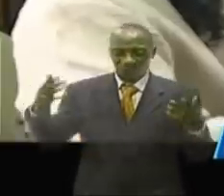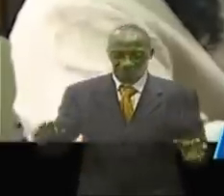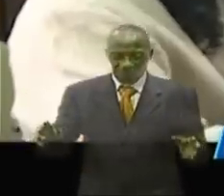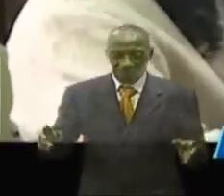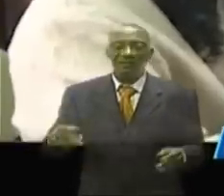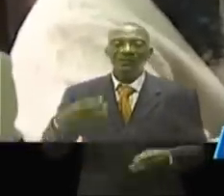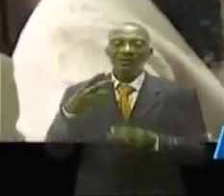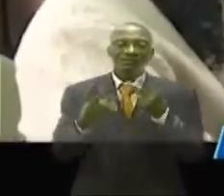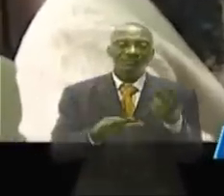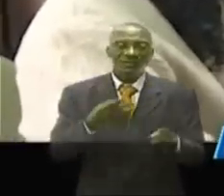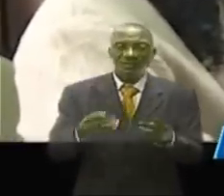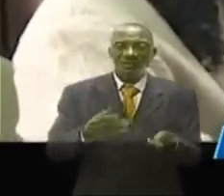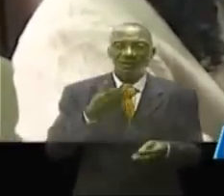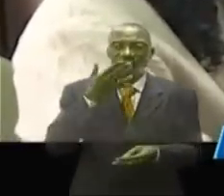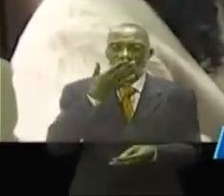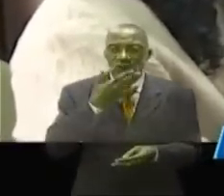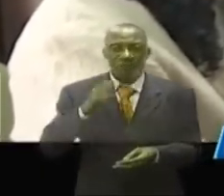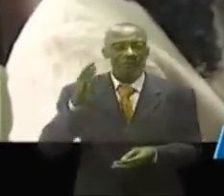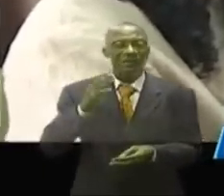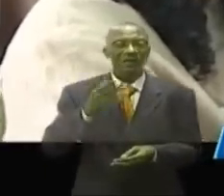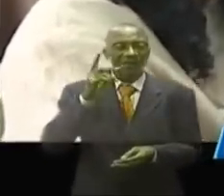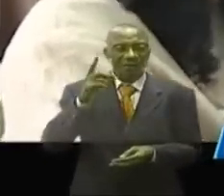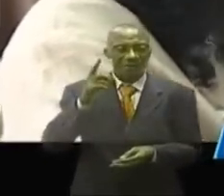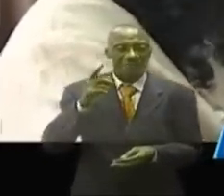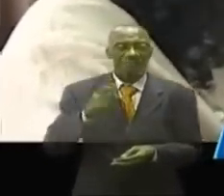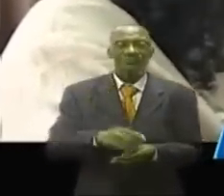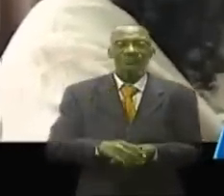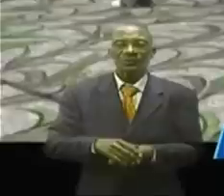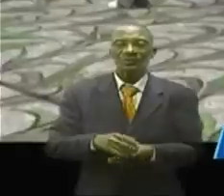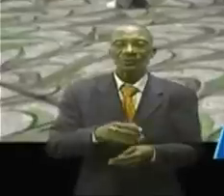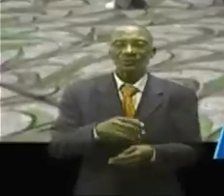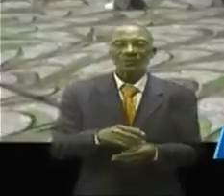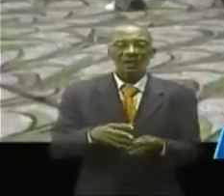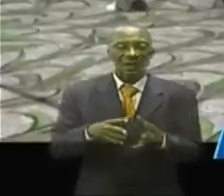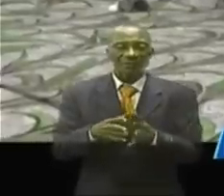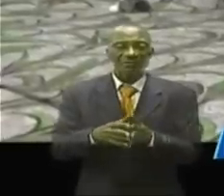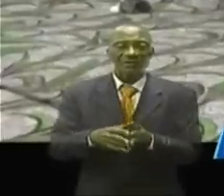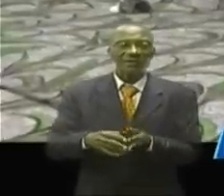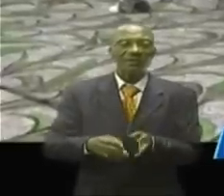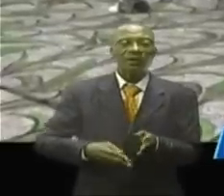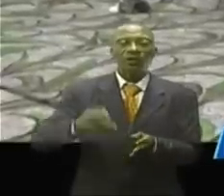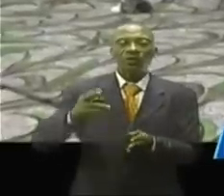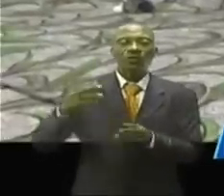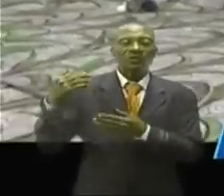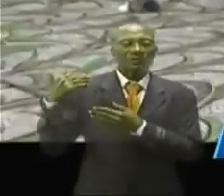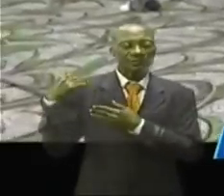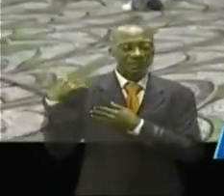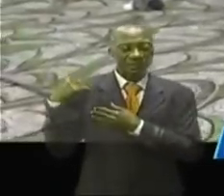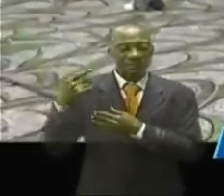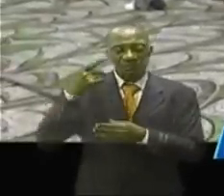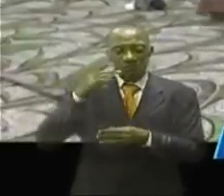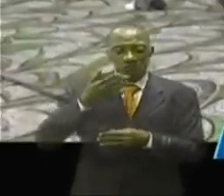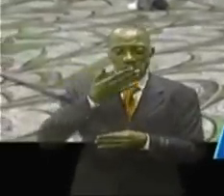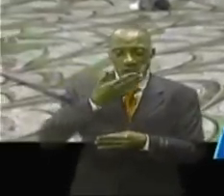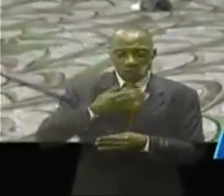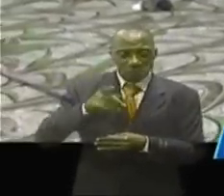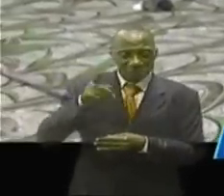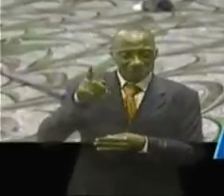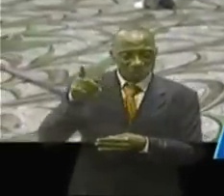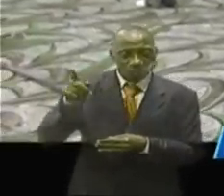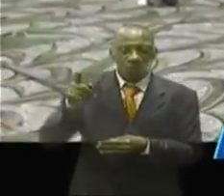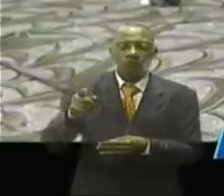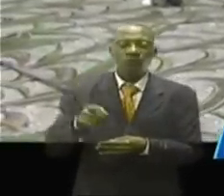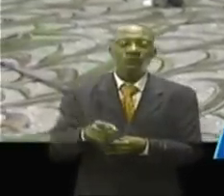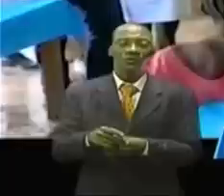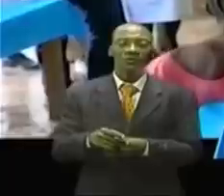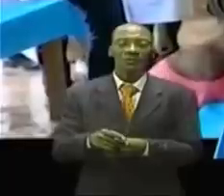de Pandi où il s'est entretenu avec les hauts responsables de cette formation médicale que dirige le prix Nobel de la paix, Denis